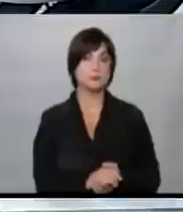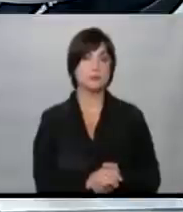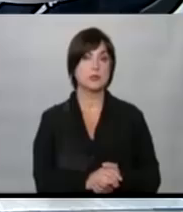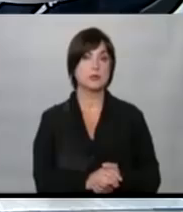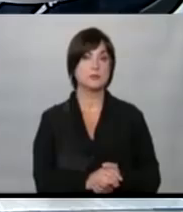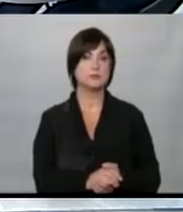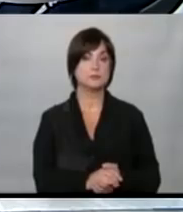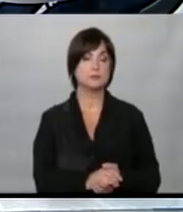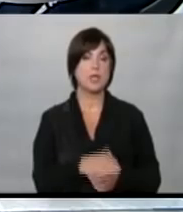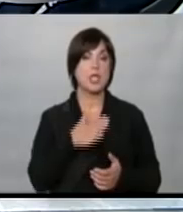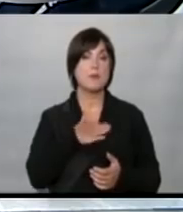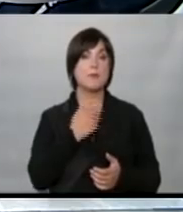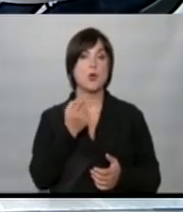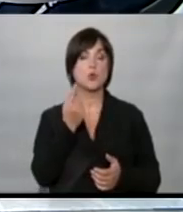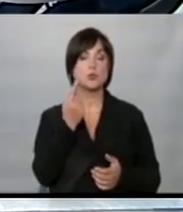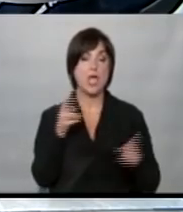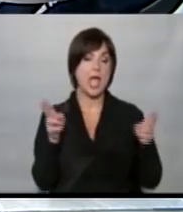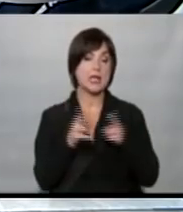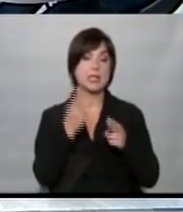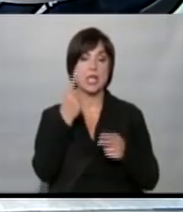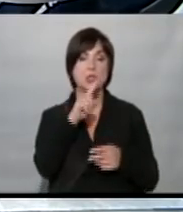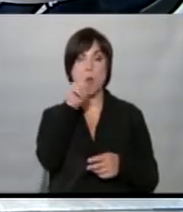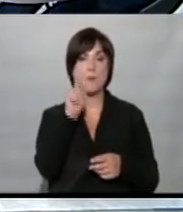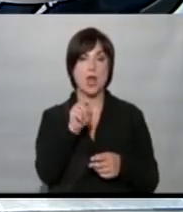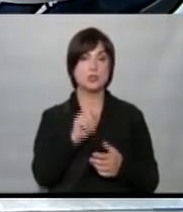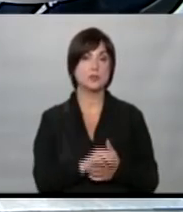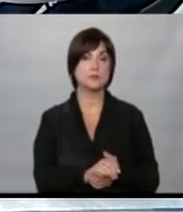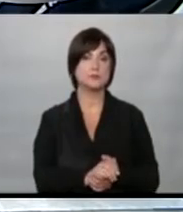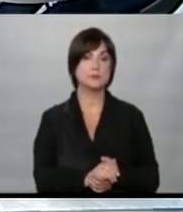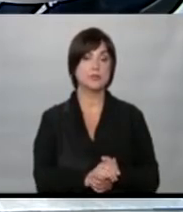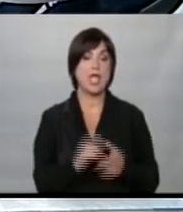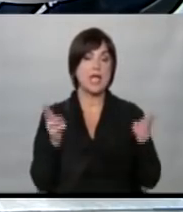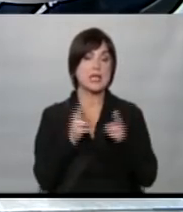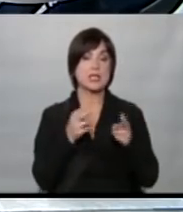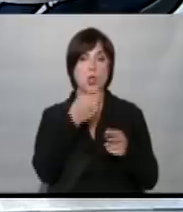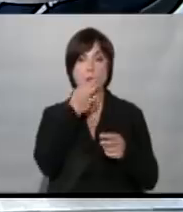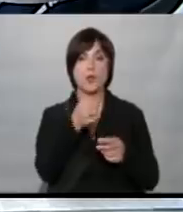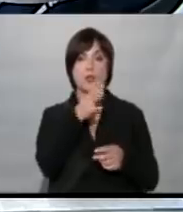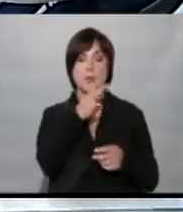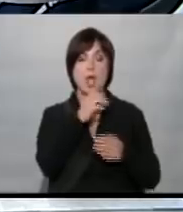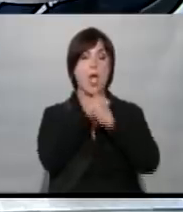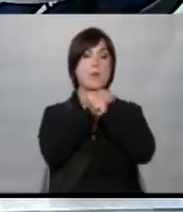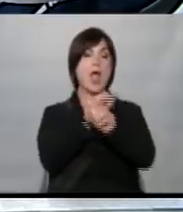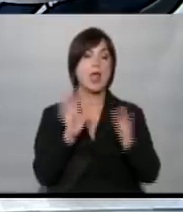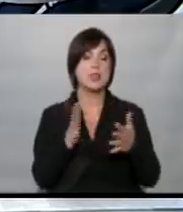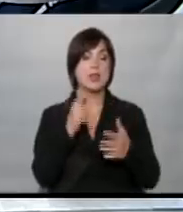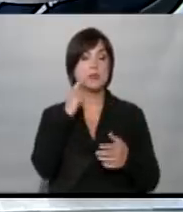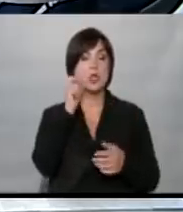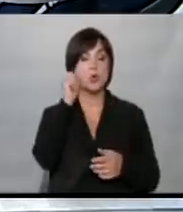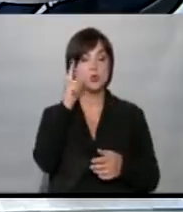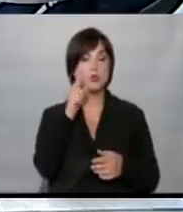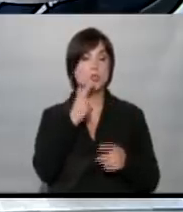уште само кратко едно прашање. Прво кратко едно прашање до Македонија бойкотира. Дали во некој случај